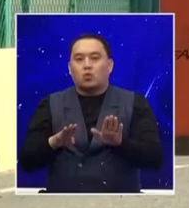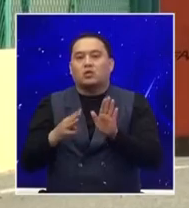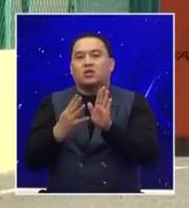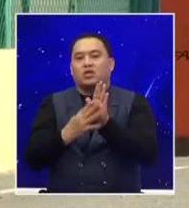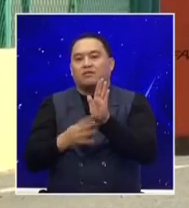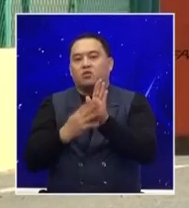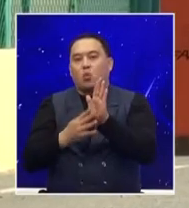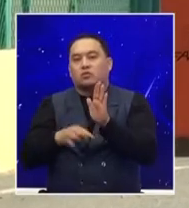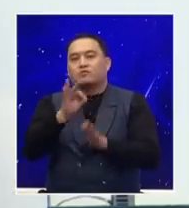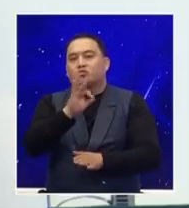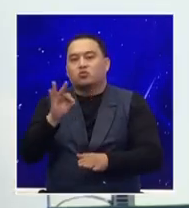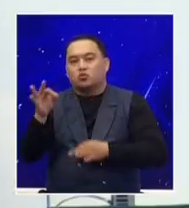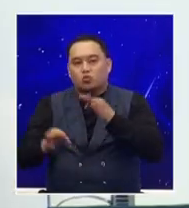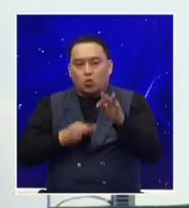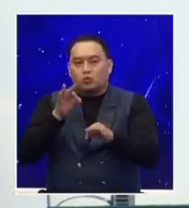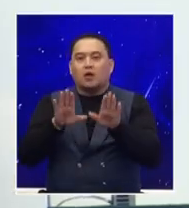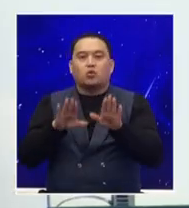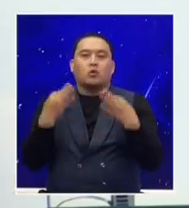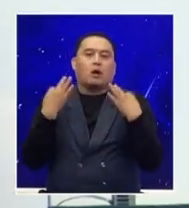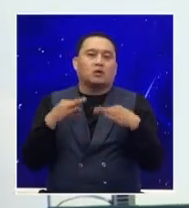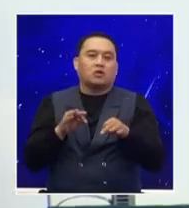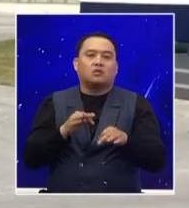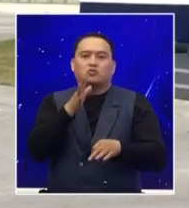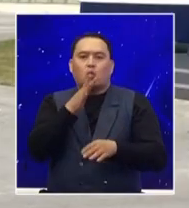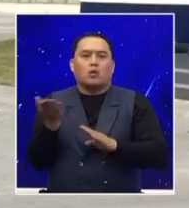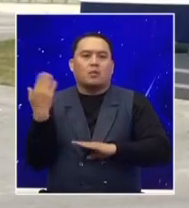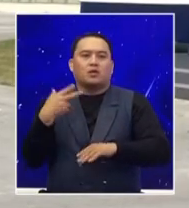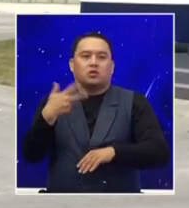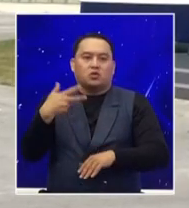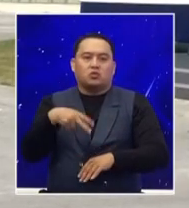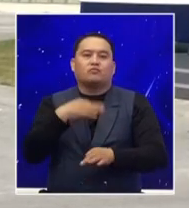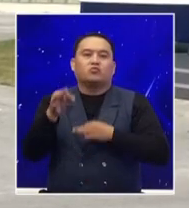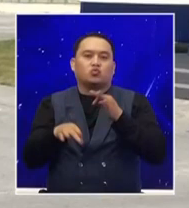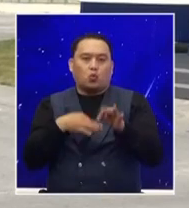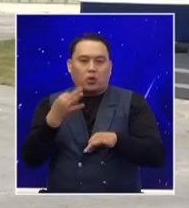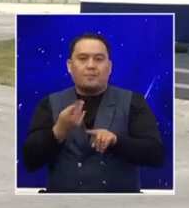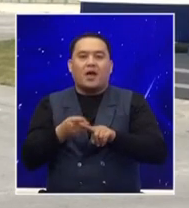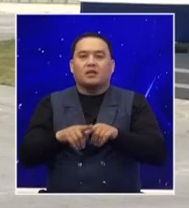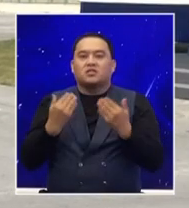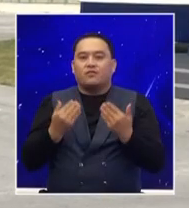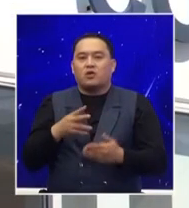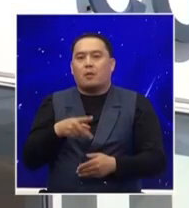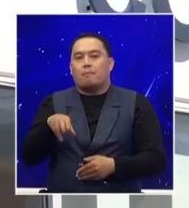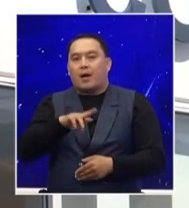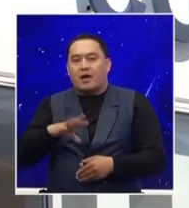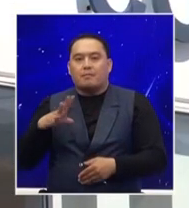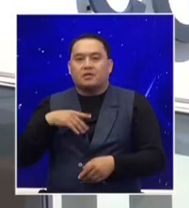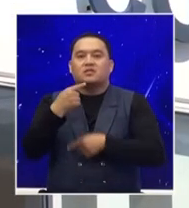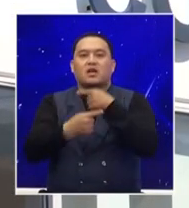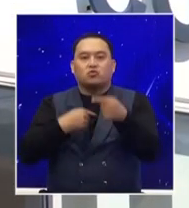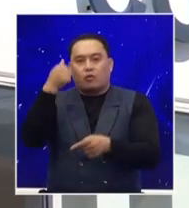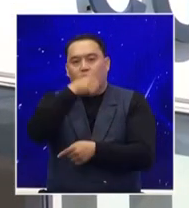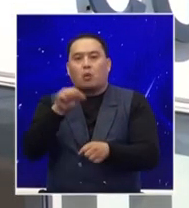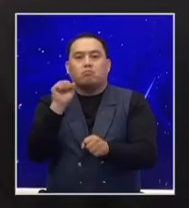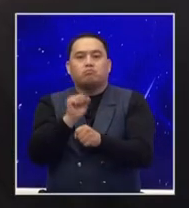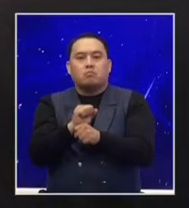более одного раза в 90 суток, хотя ранее этот срок составлял до 30 суток. Также с сегодняшнего дня по 1 мая следующего